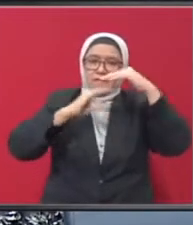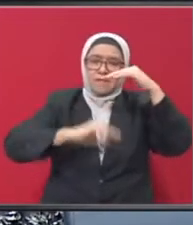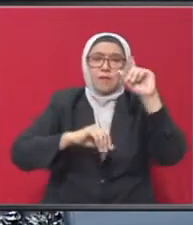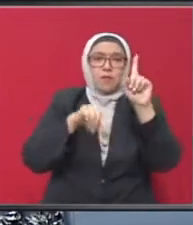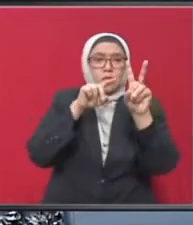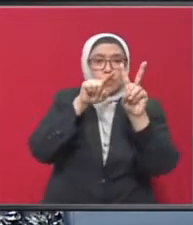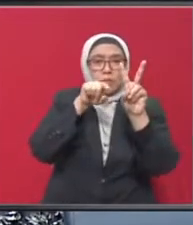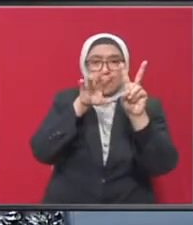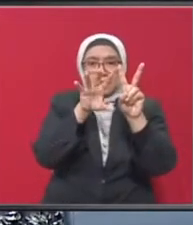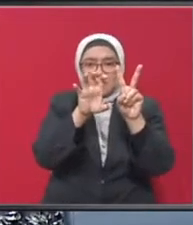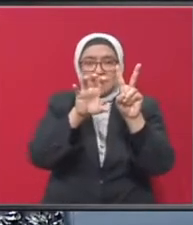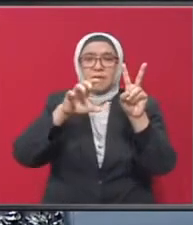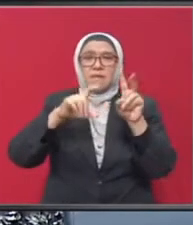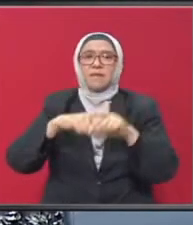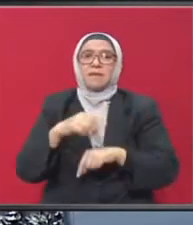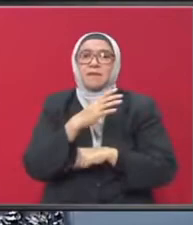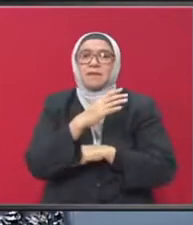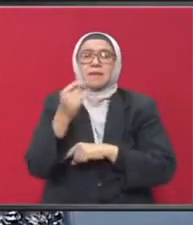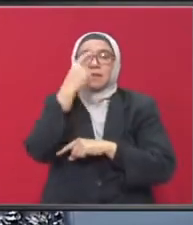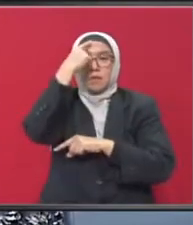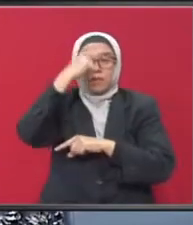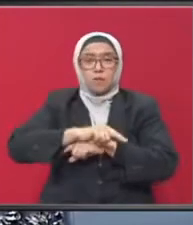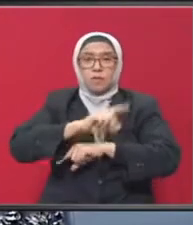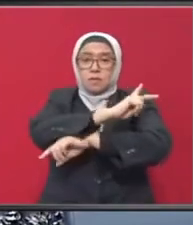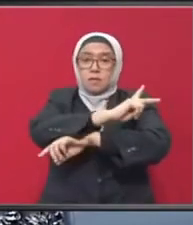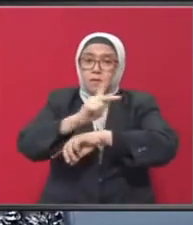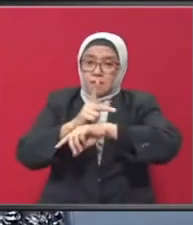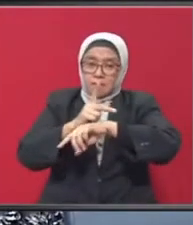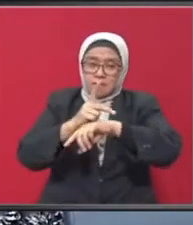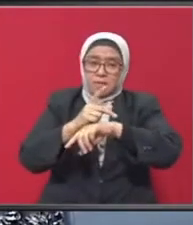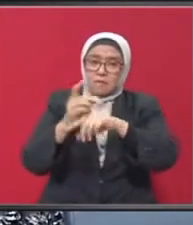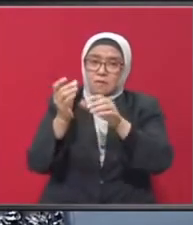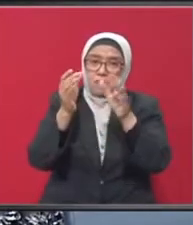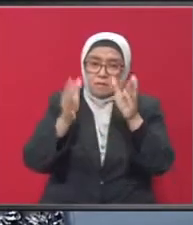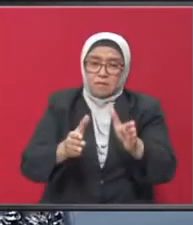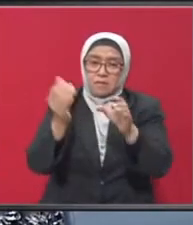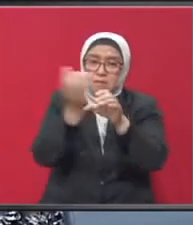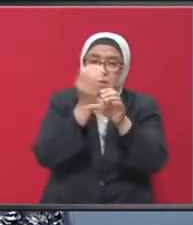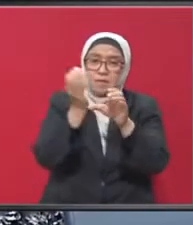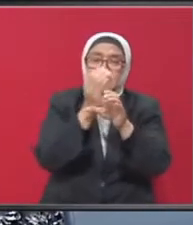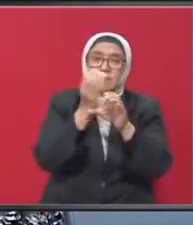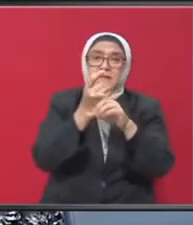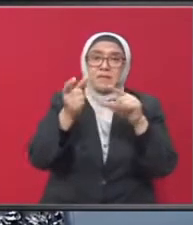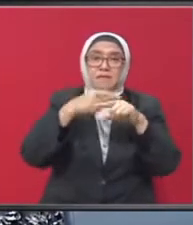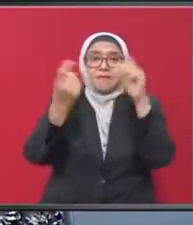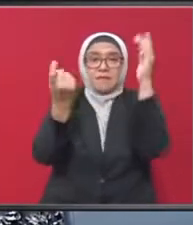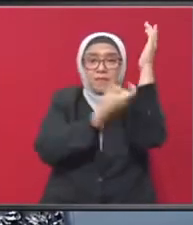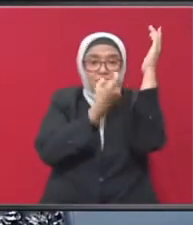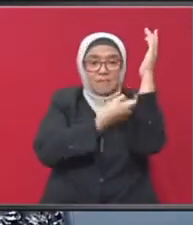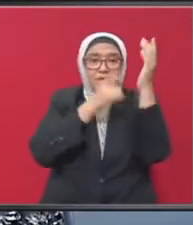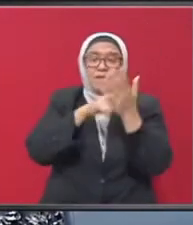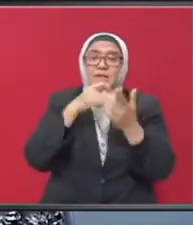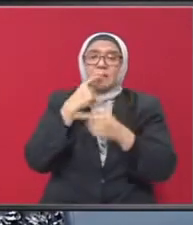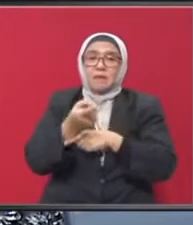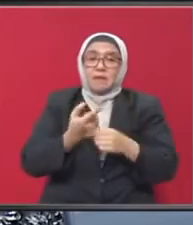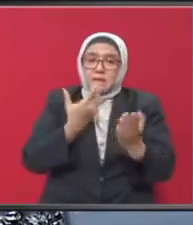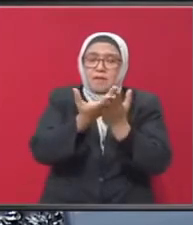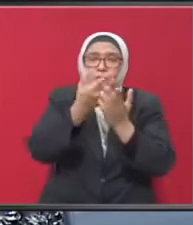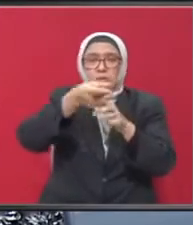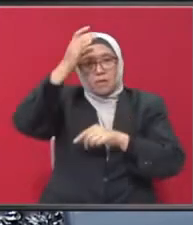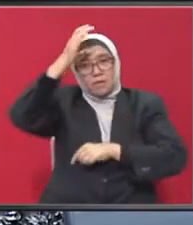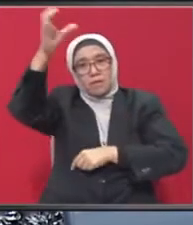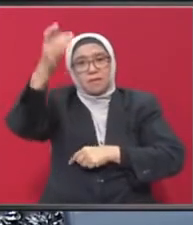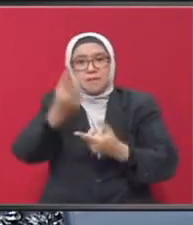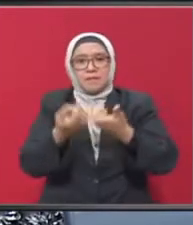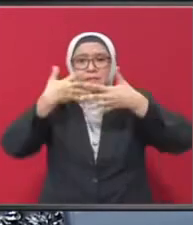menggalakkan pada pekebun kecil getah ini untuk mereka mengamalkan satu konsep integrasi tanaman dengan tanaman yang